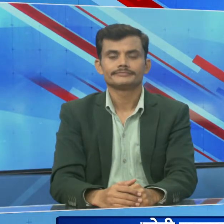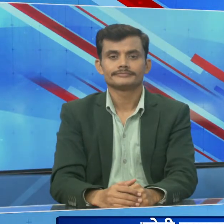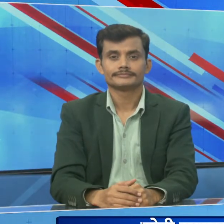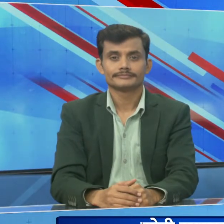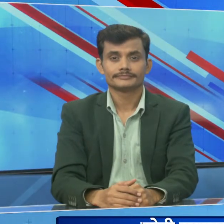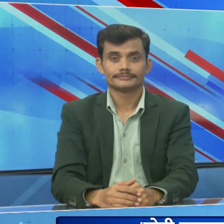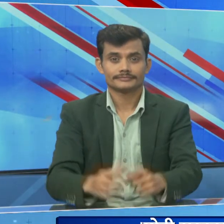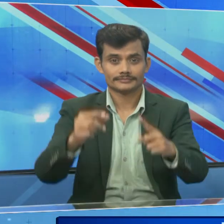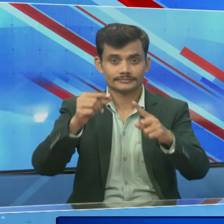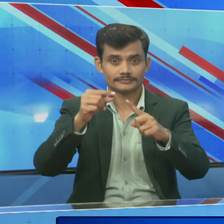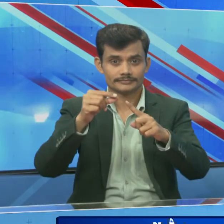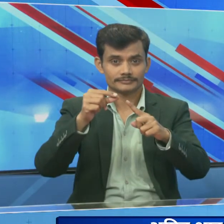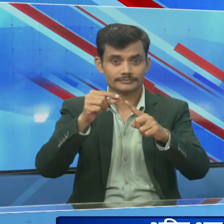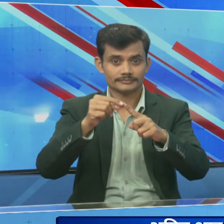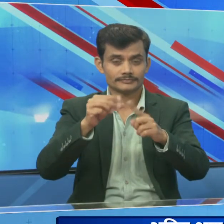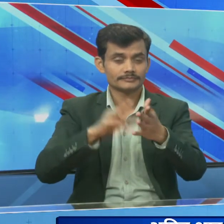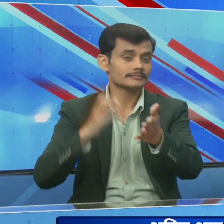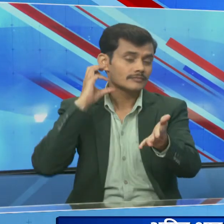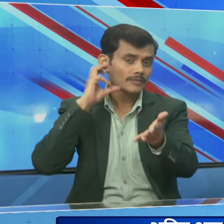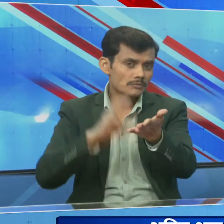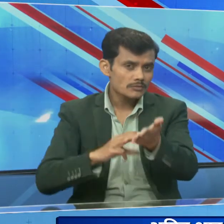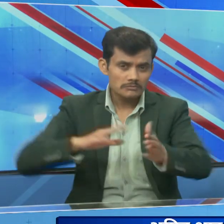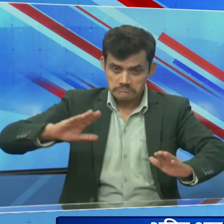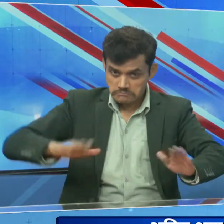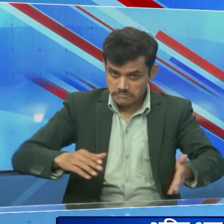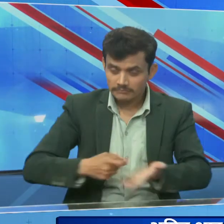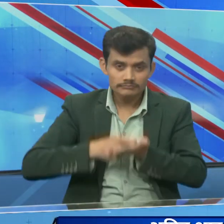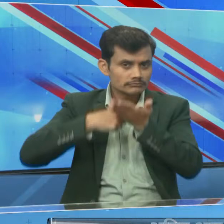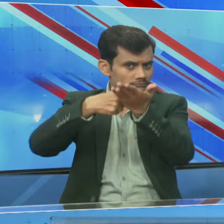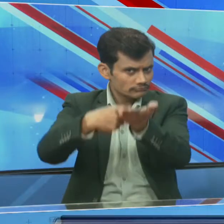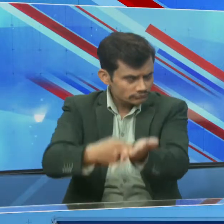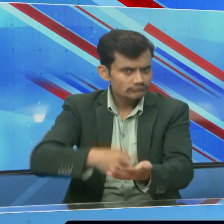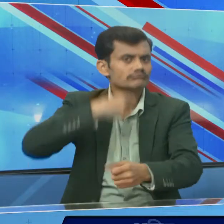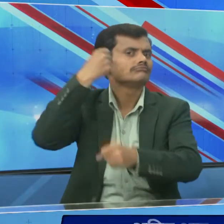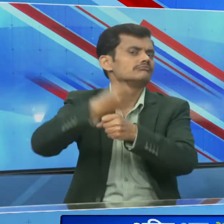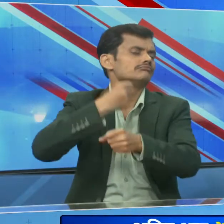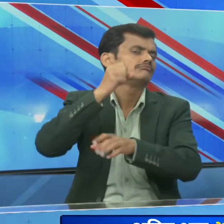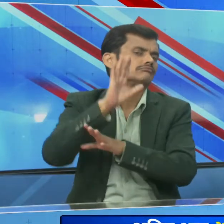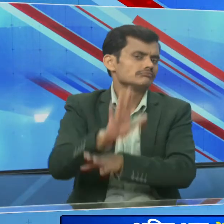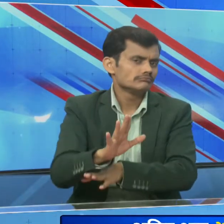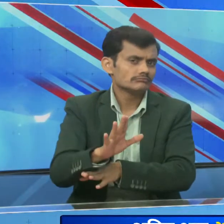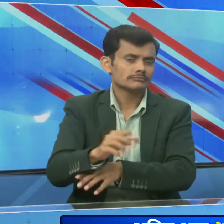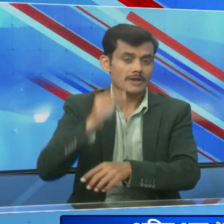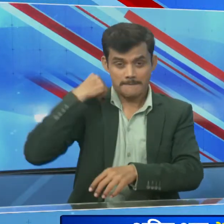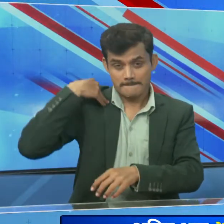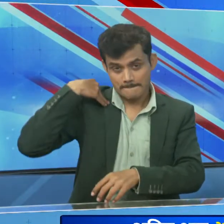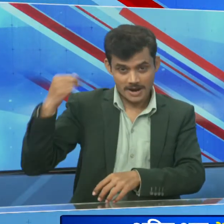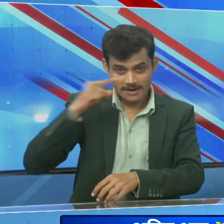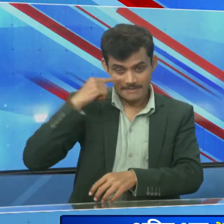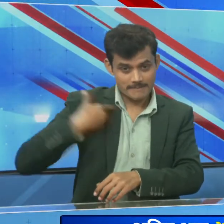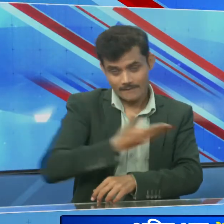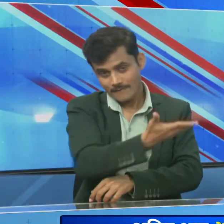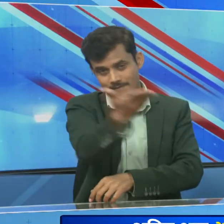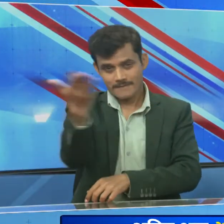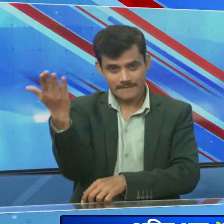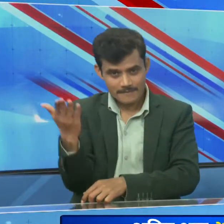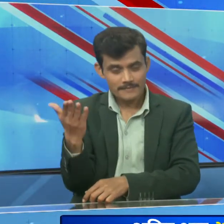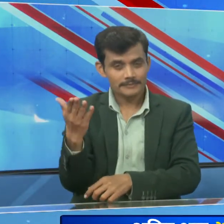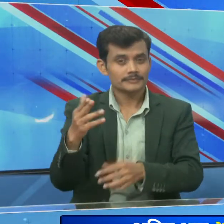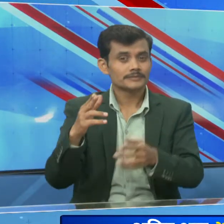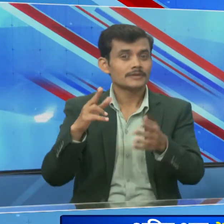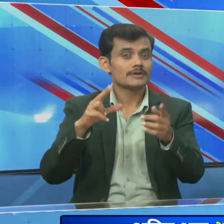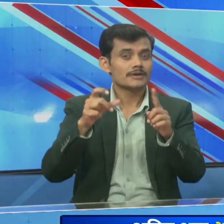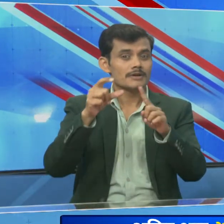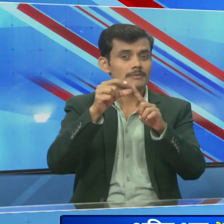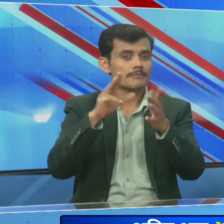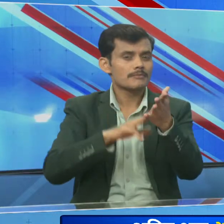मोदी जी ने ट्राइबलों का सम्मान बढ़ाने का काम किया है। भाई और बहनों, नरेंद्र मोदी